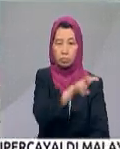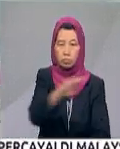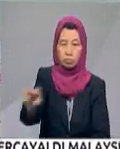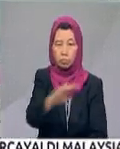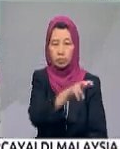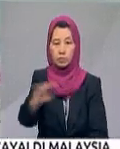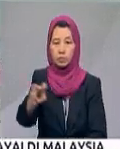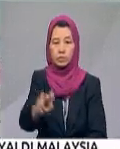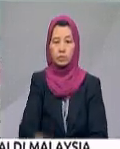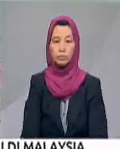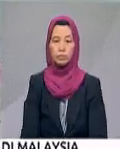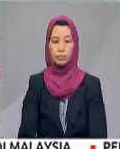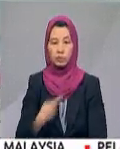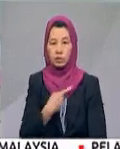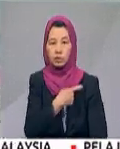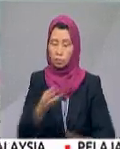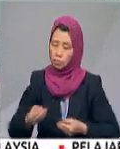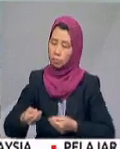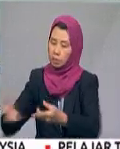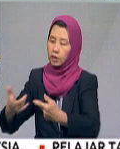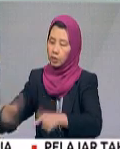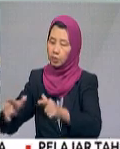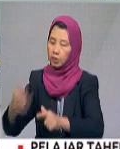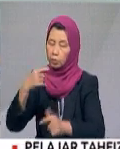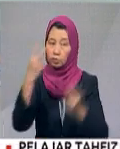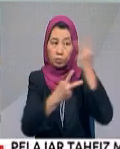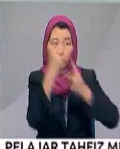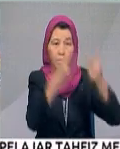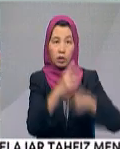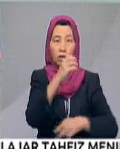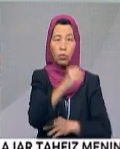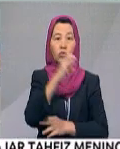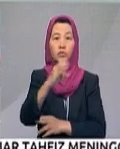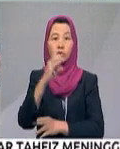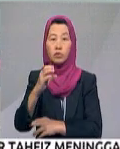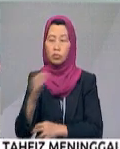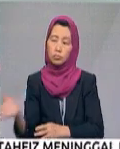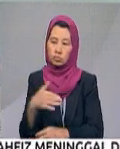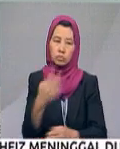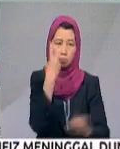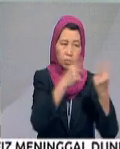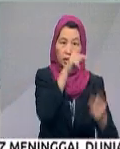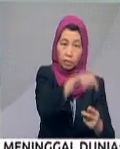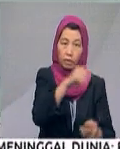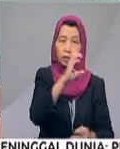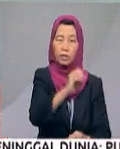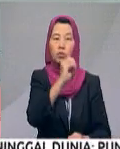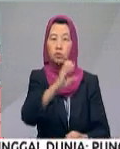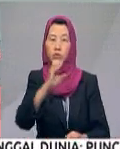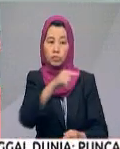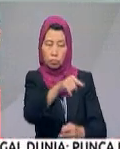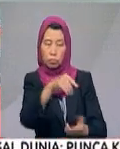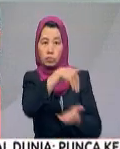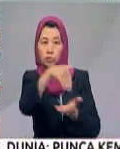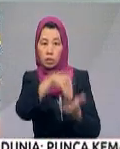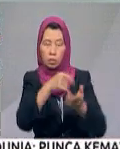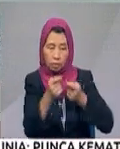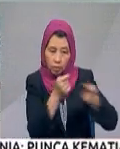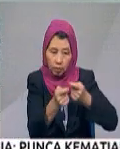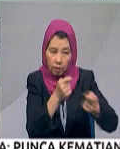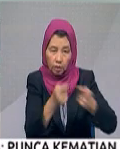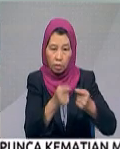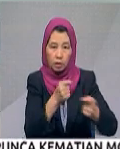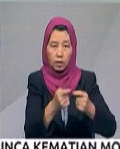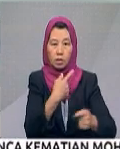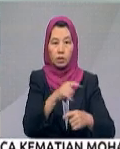Dan kita akan beri peluang kepada mereka untuk melawat kita punya OCC, Operation Control Center, di mana center ini dia mengendali